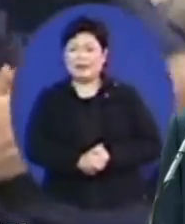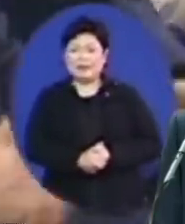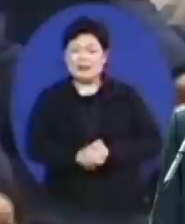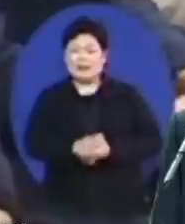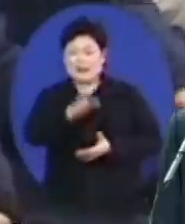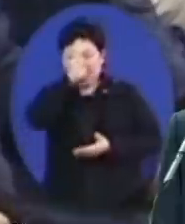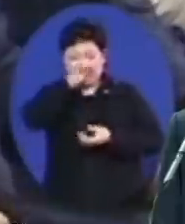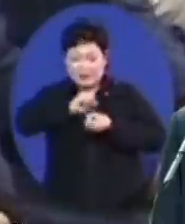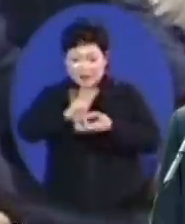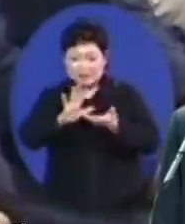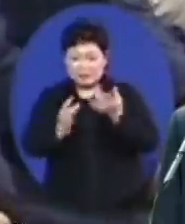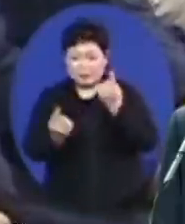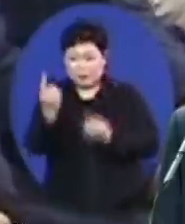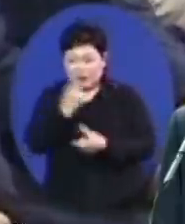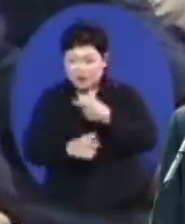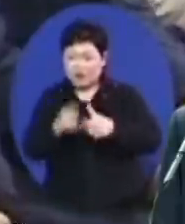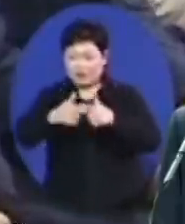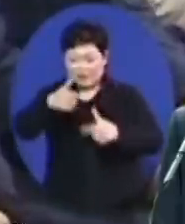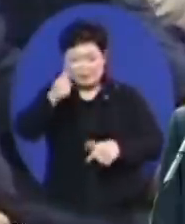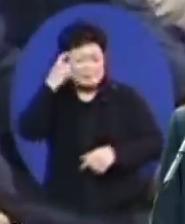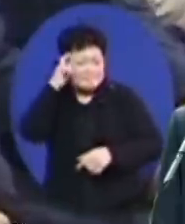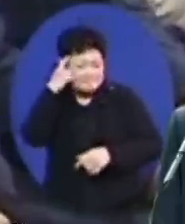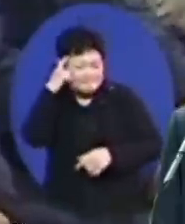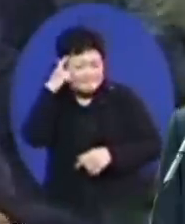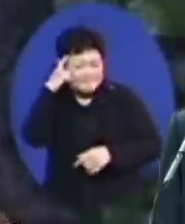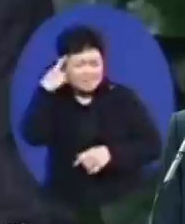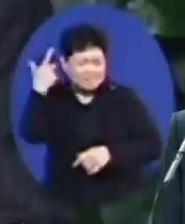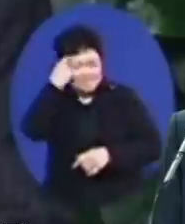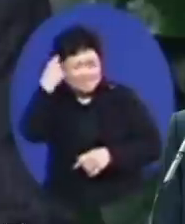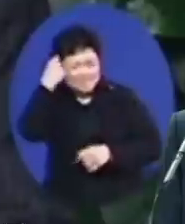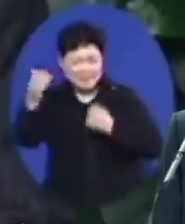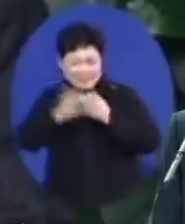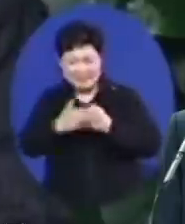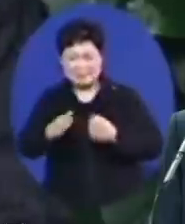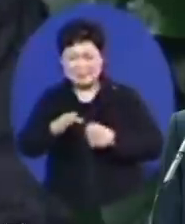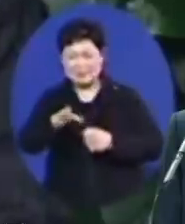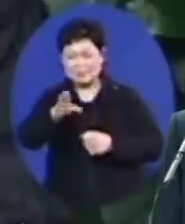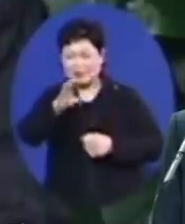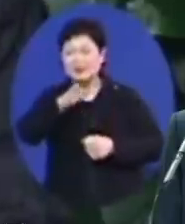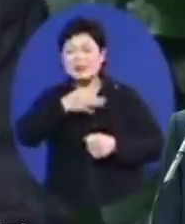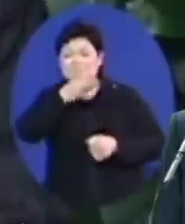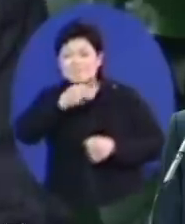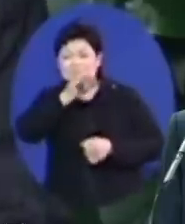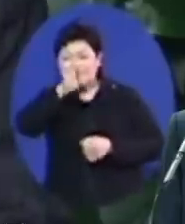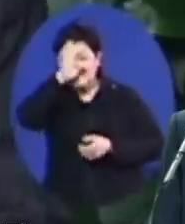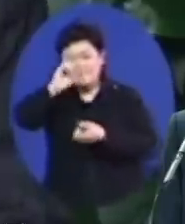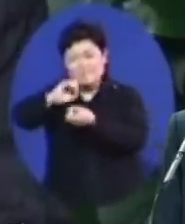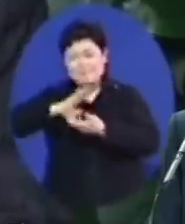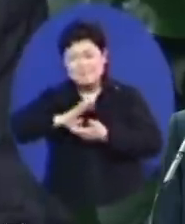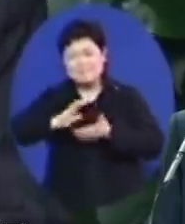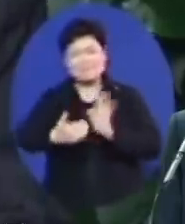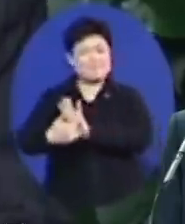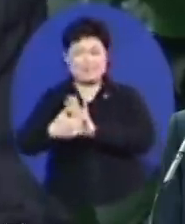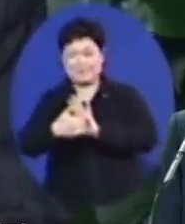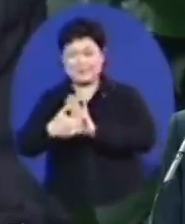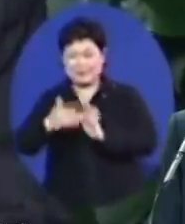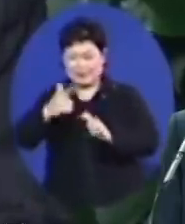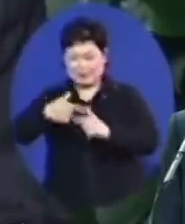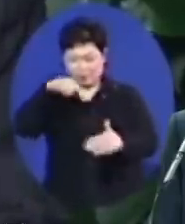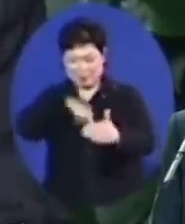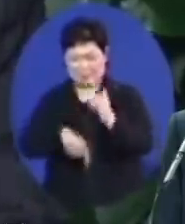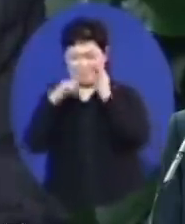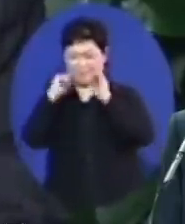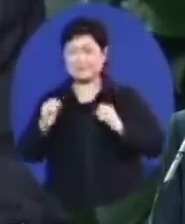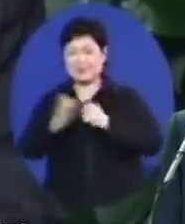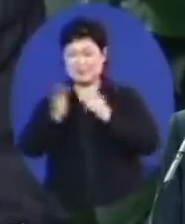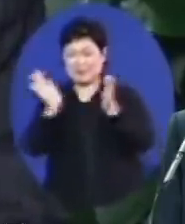바이러스보다도 예수님을 더 생각하고 있으니까 바이러스가 들어올 자리가 없는 것입니다. 예수님이 우리 마음을 점령하고